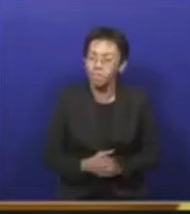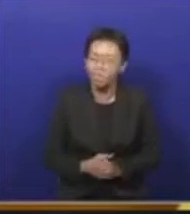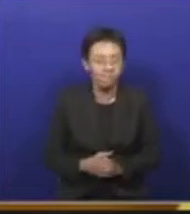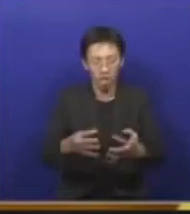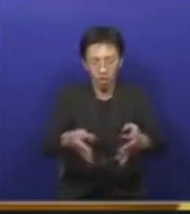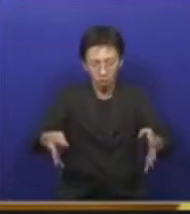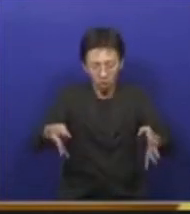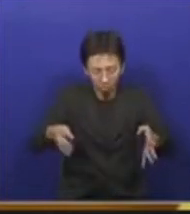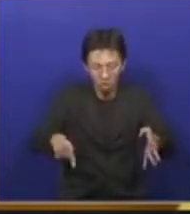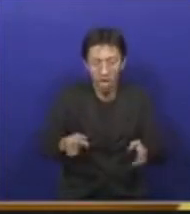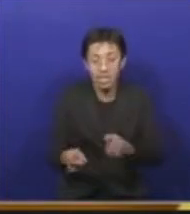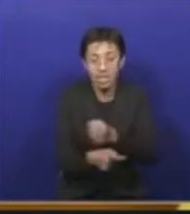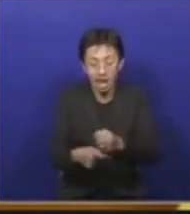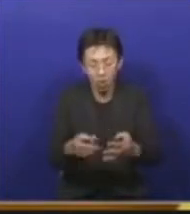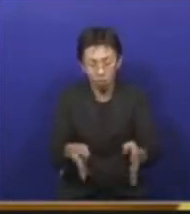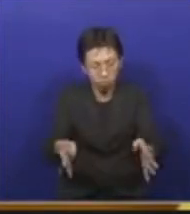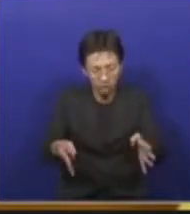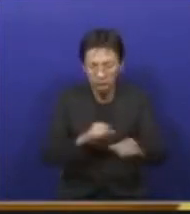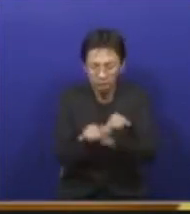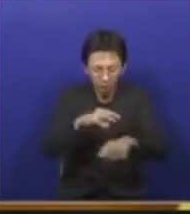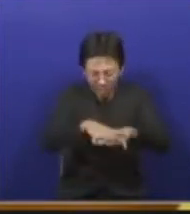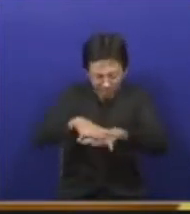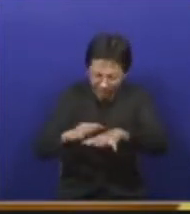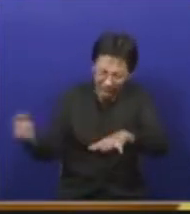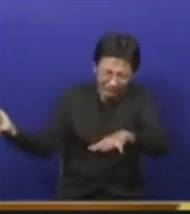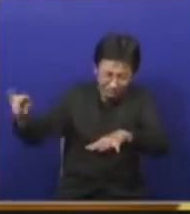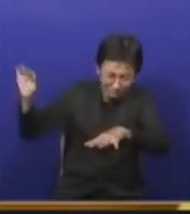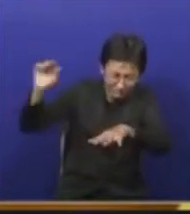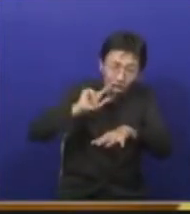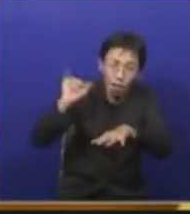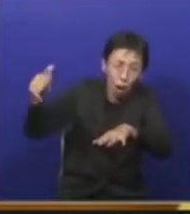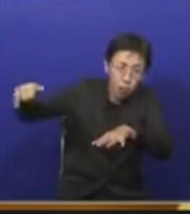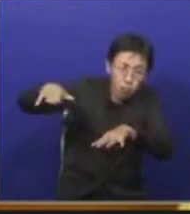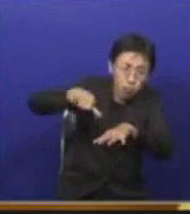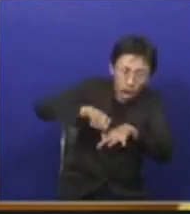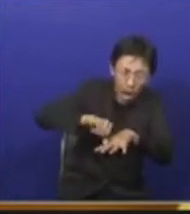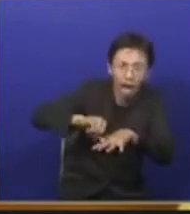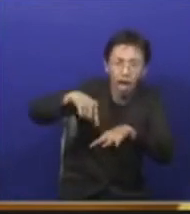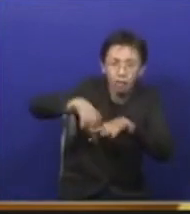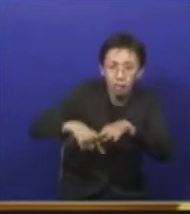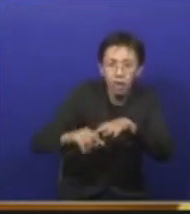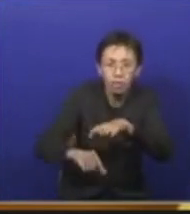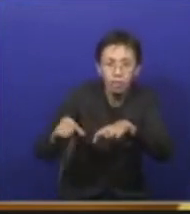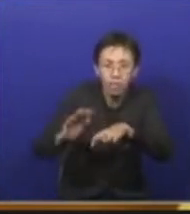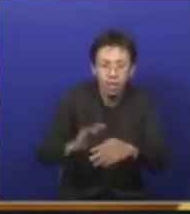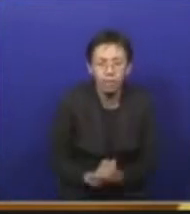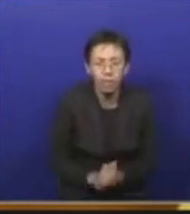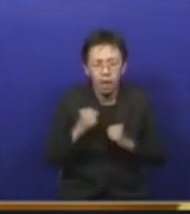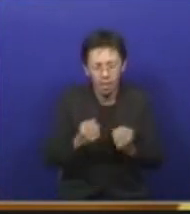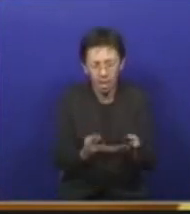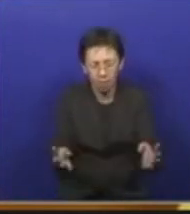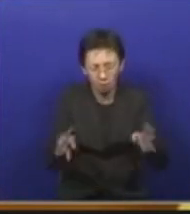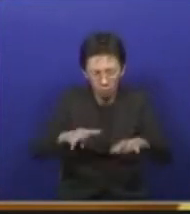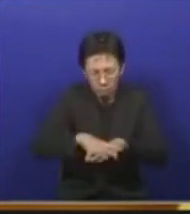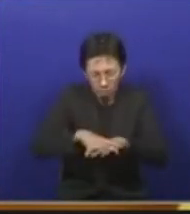าข่ายรอบที่นาของเขาเพื่อป้องกันไม่ให้นกกาเข้ามาแย่งกินผลผลิตของเขานั่นเองแต่ไม่ว่าลุงบานจะพยายามล้อมรั้ว